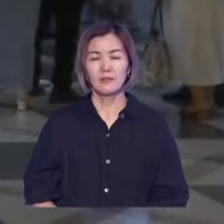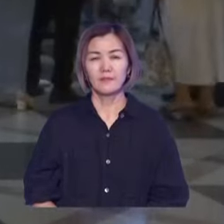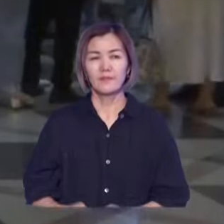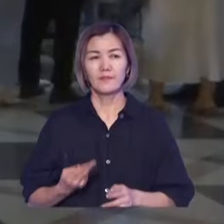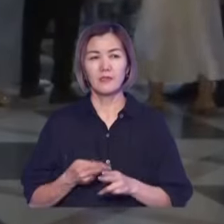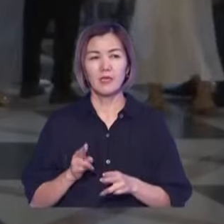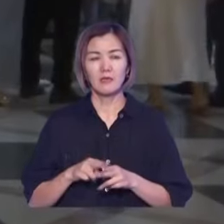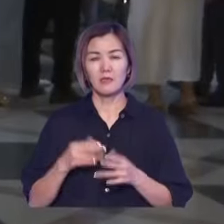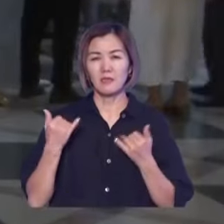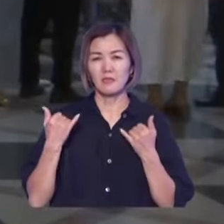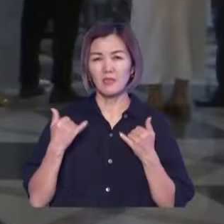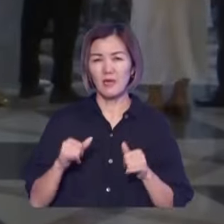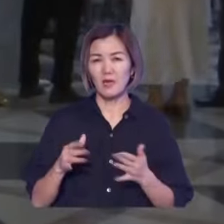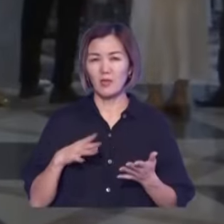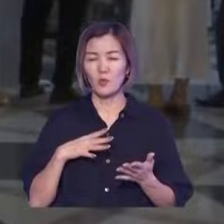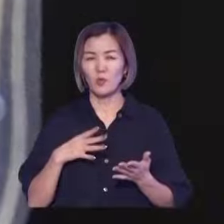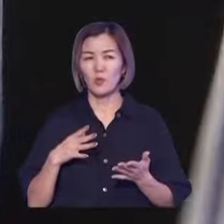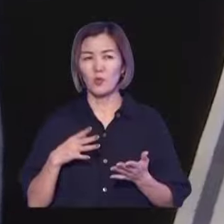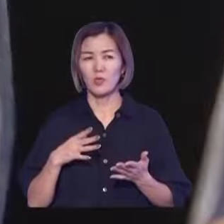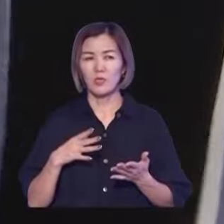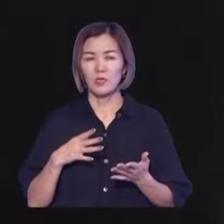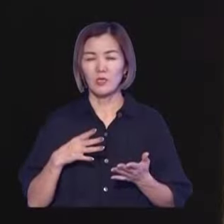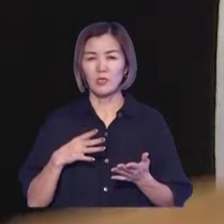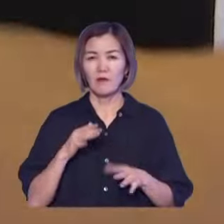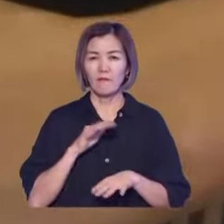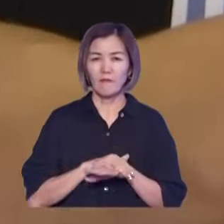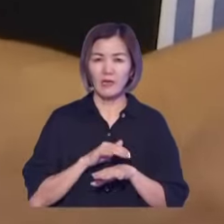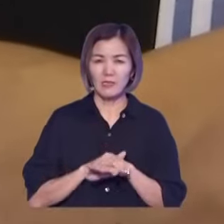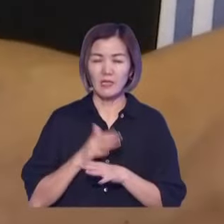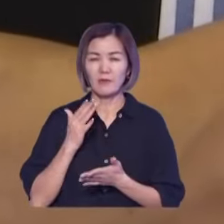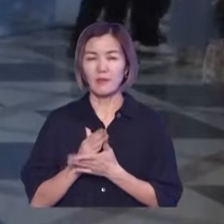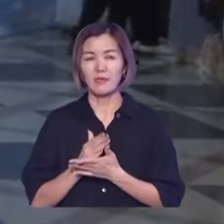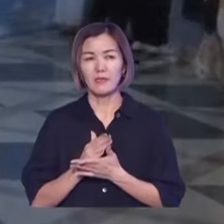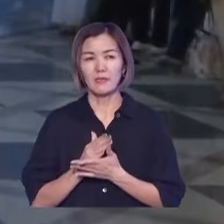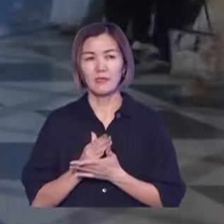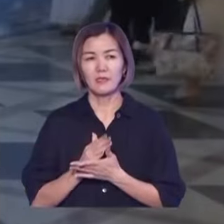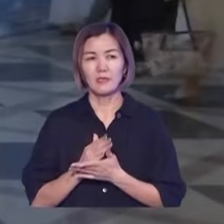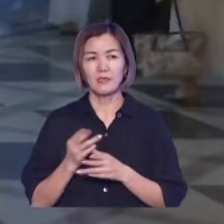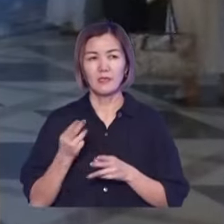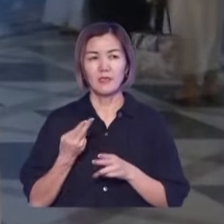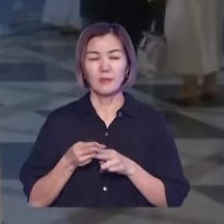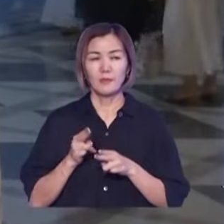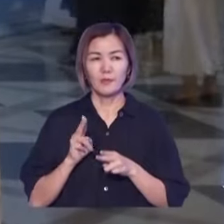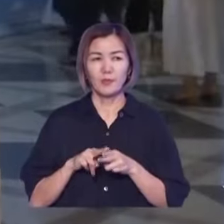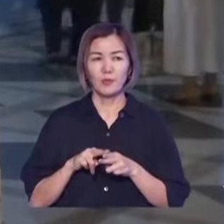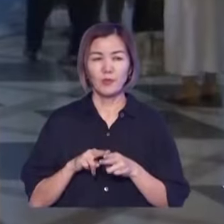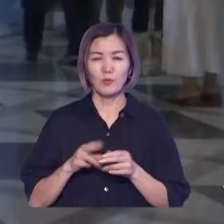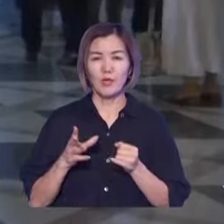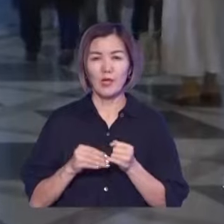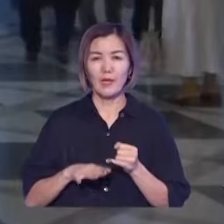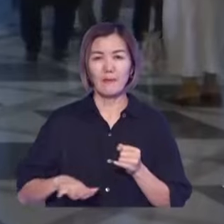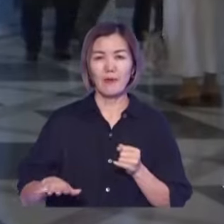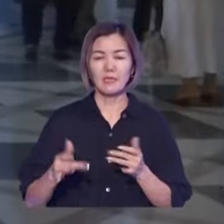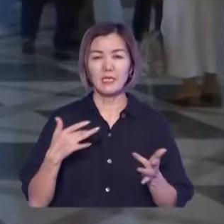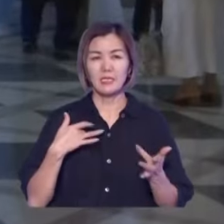бір даңғазалық осындай бір мінездердің бәрін әшкерлеген сондай бір тамаша дүние болған. Бұны аймақтық